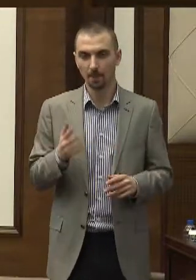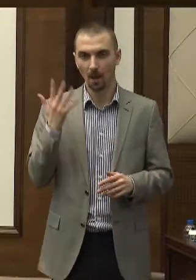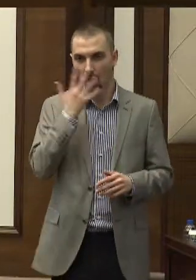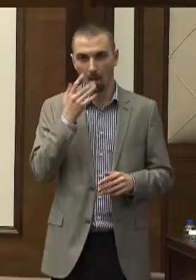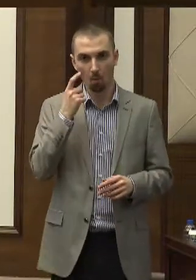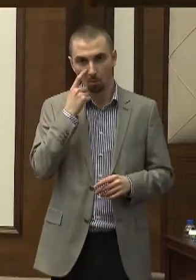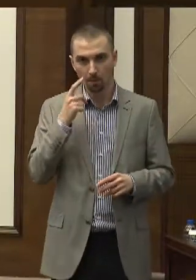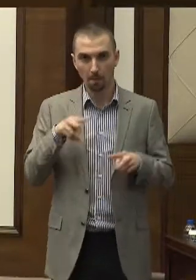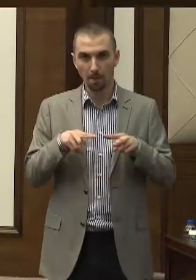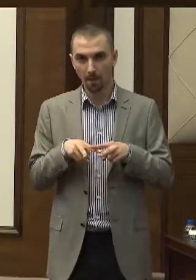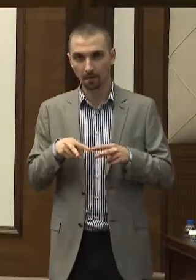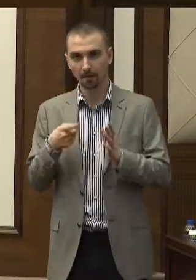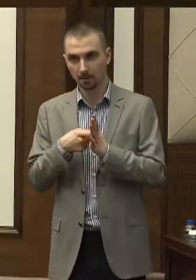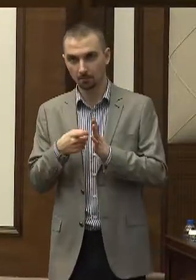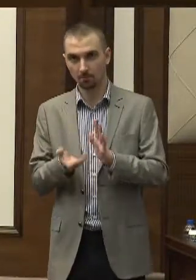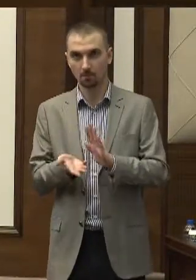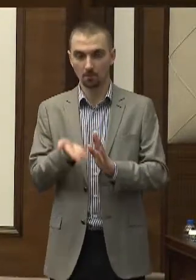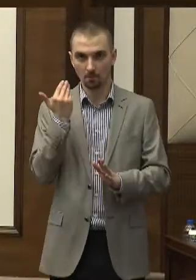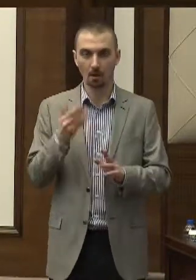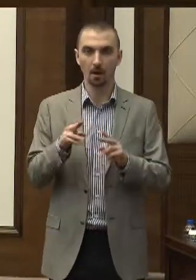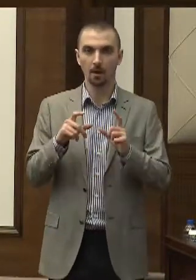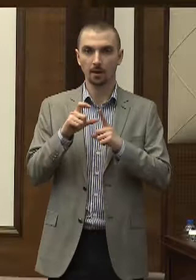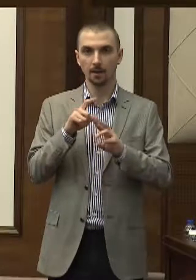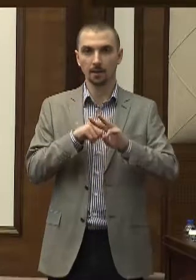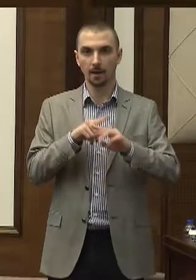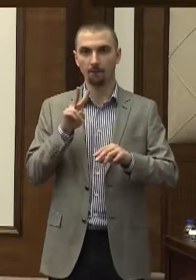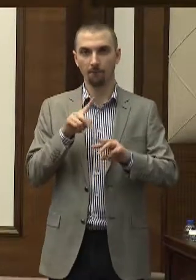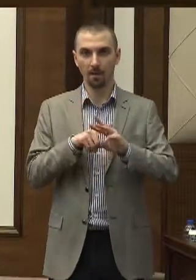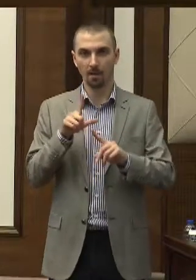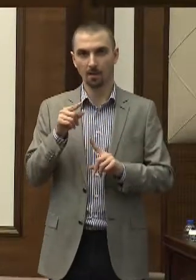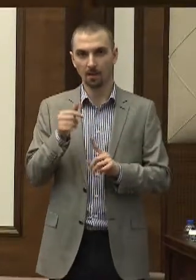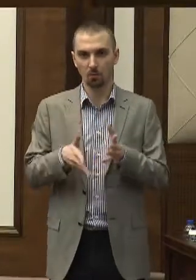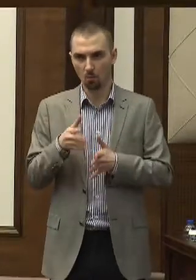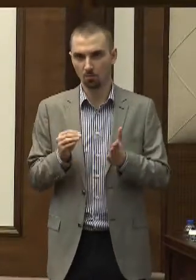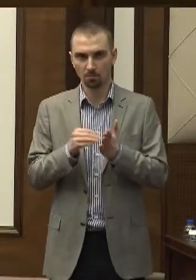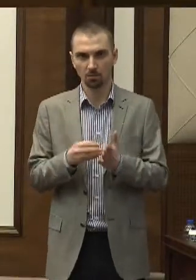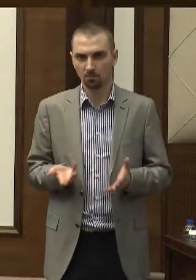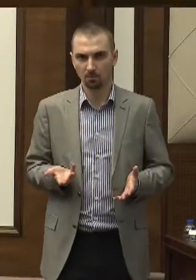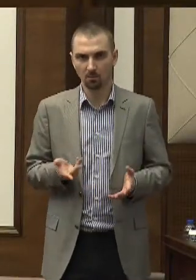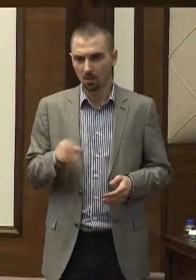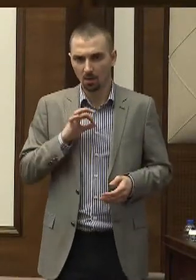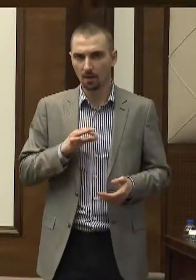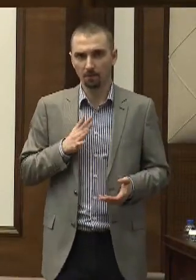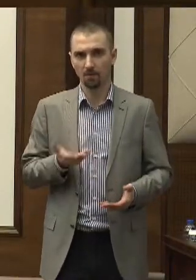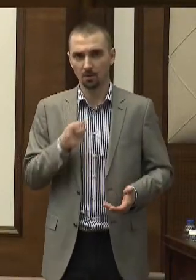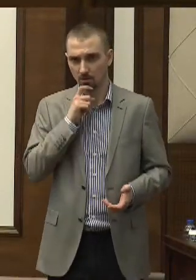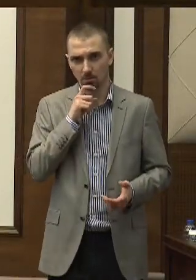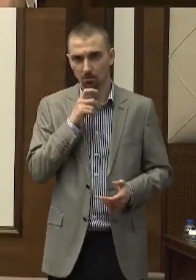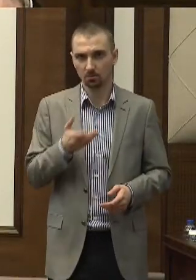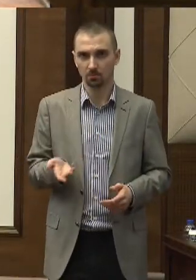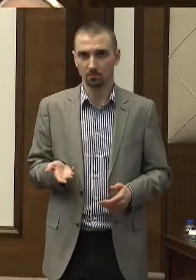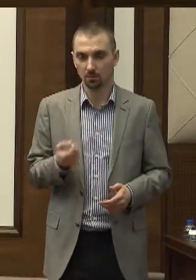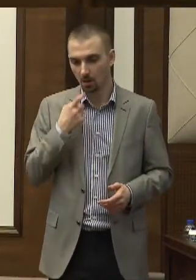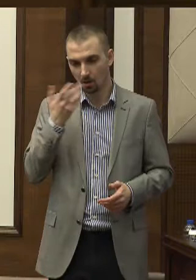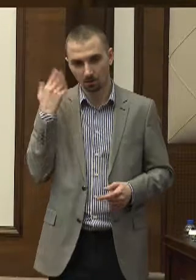Karagöz Mehmet'le kaldırıp Develi Sokağı yapıyorsun. Ya neyi, niye o vatandaşları rencide ediyoruz ya?